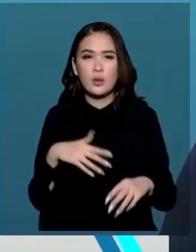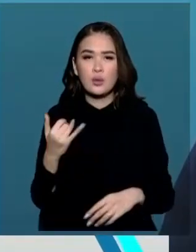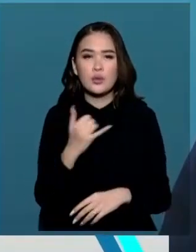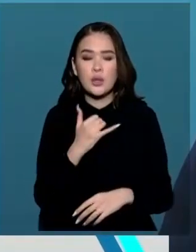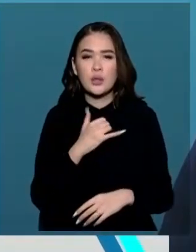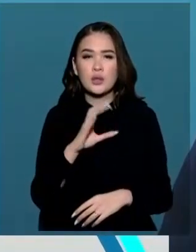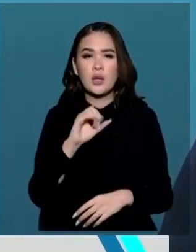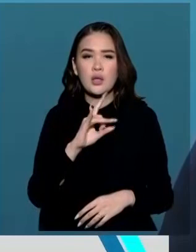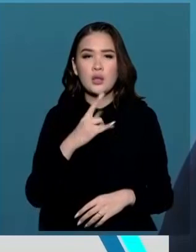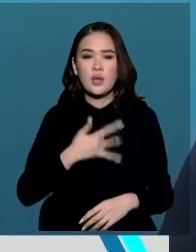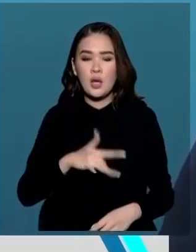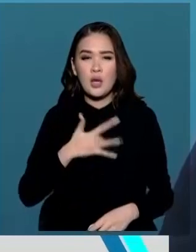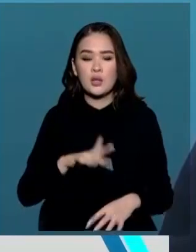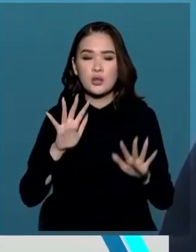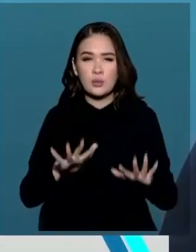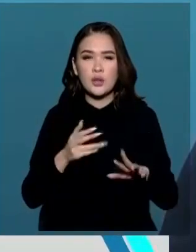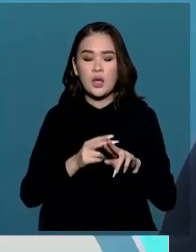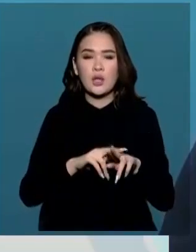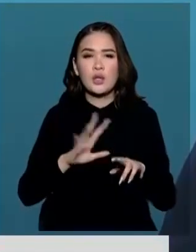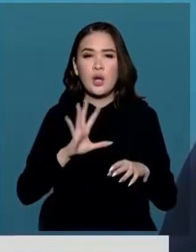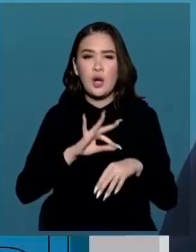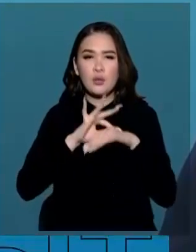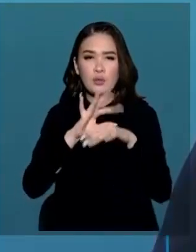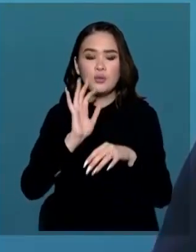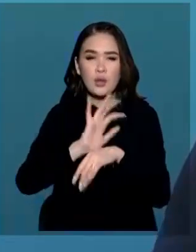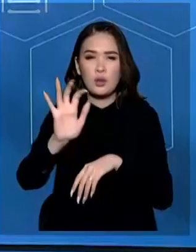Сарығашқа жіберілетін болады.